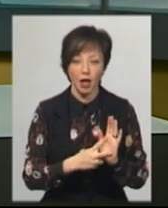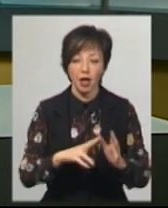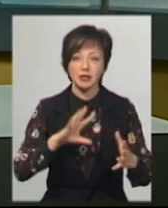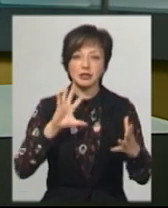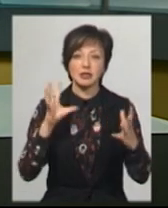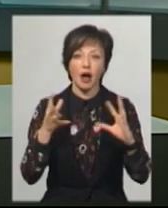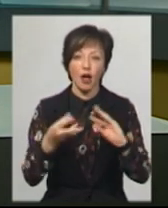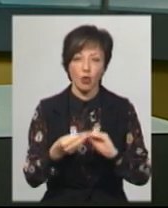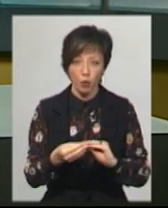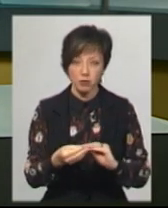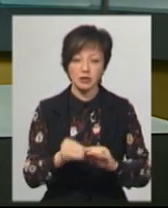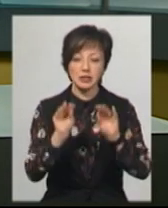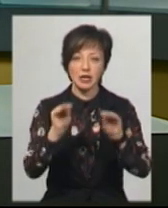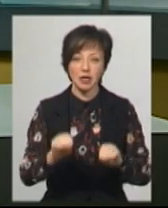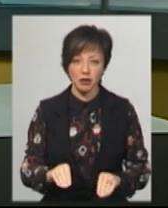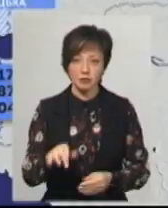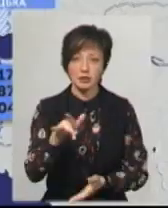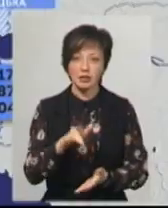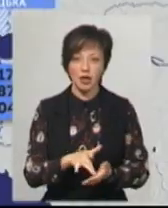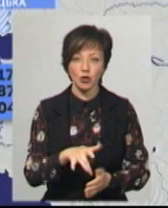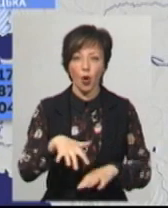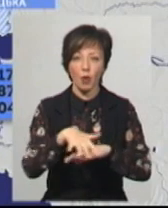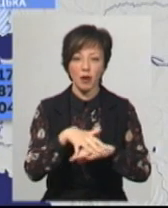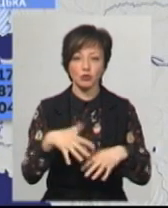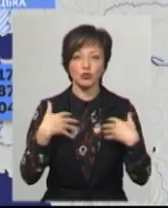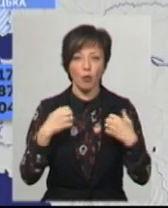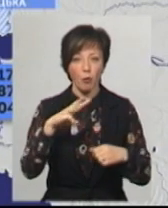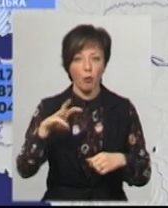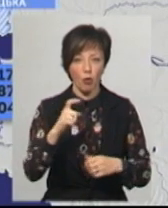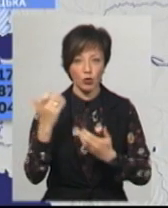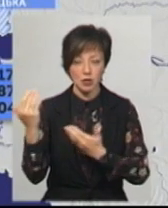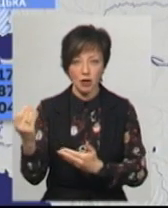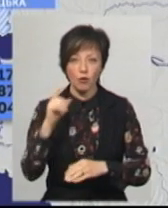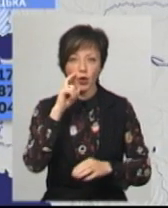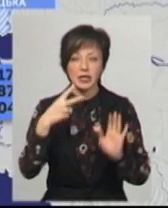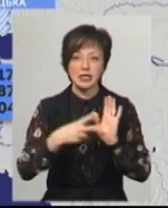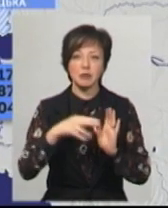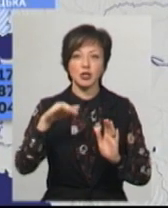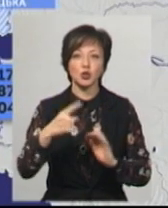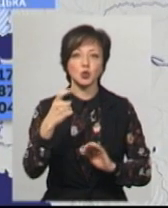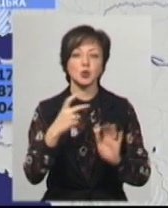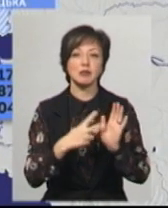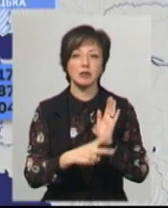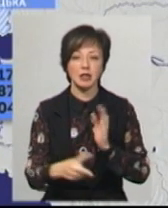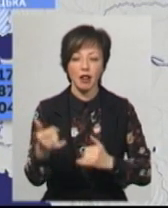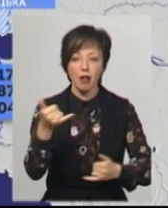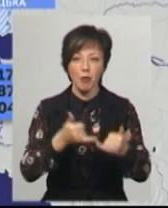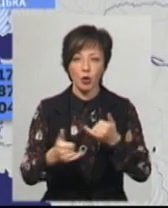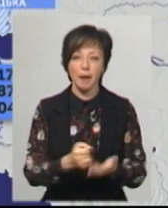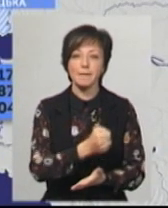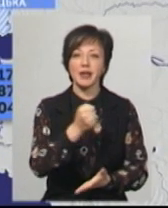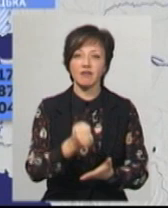Загалом, за даними Центру громадського здоров'я, станом на 23 квітня в Україні 7170 лабораторно підтверджених